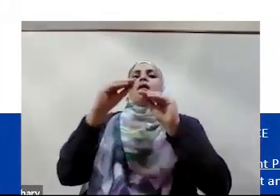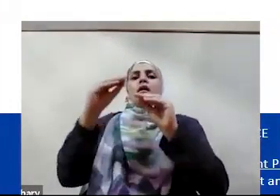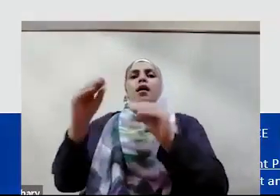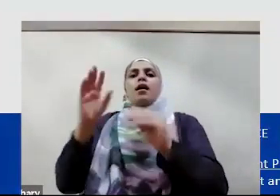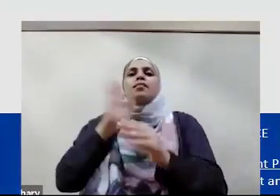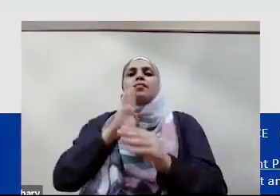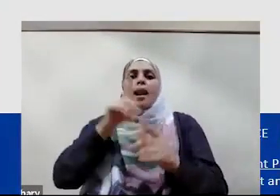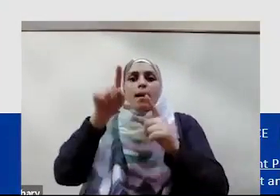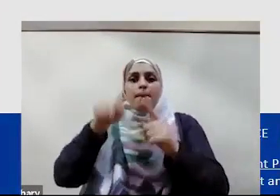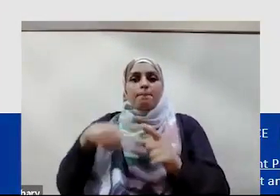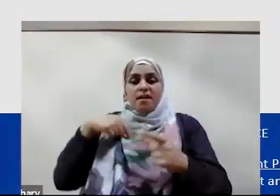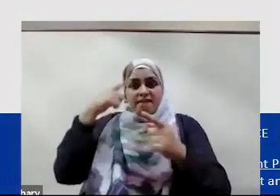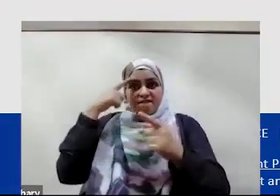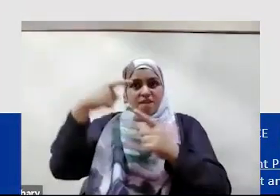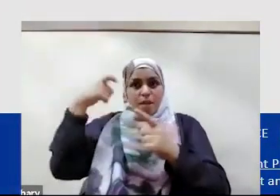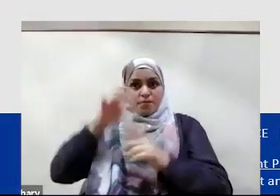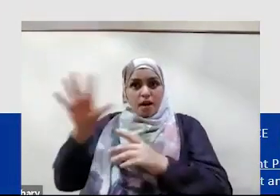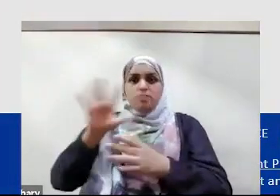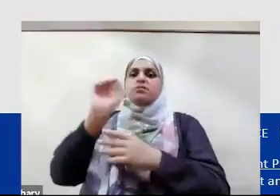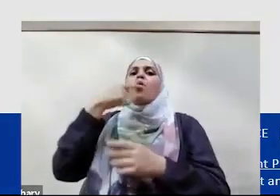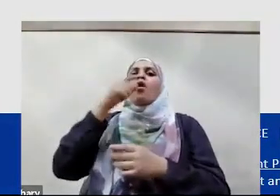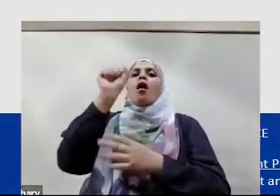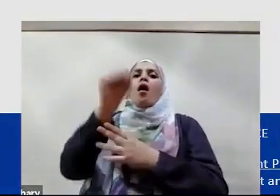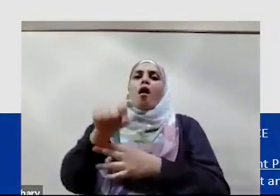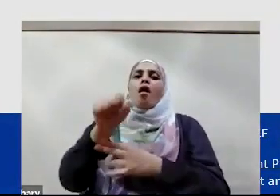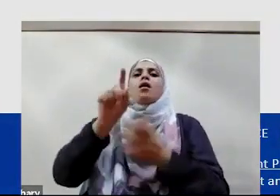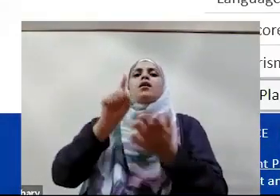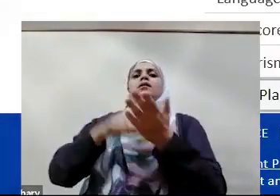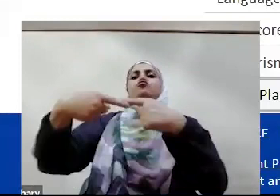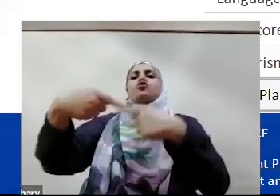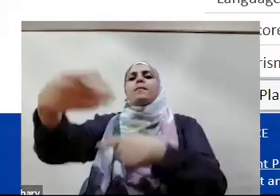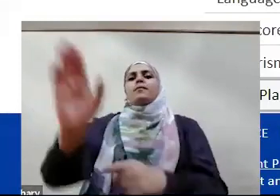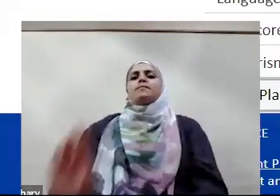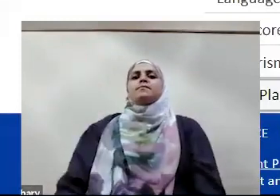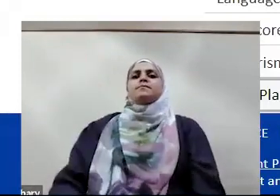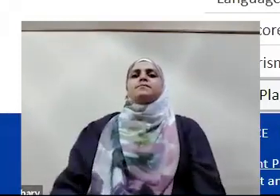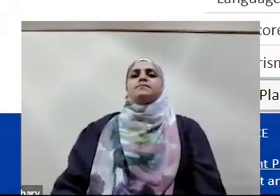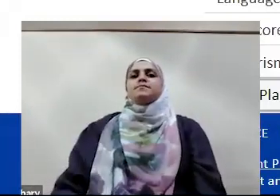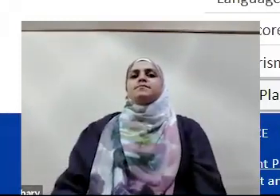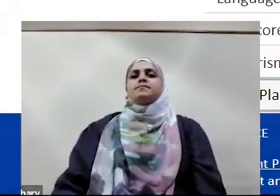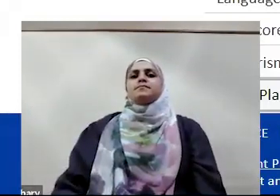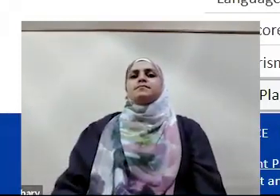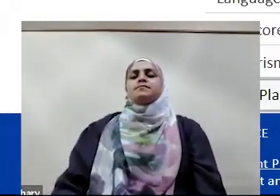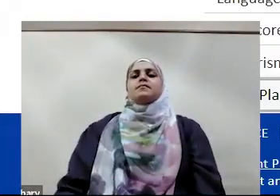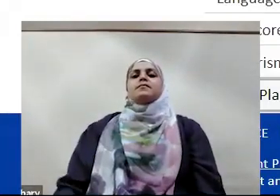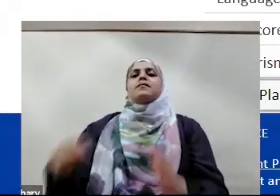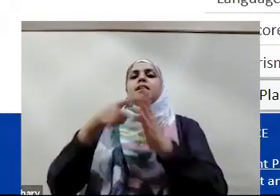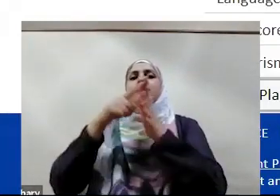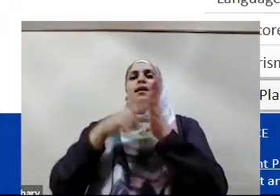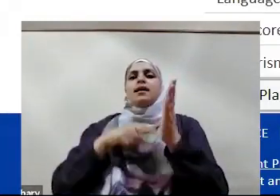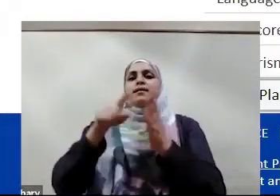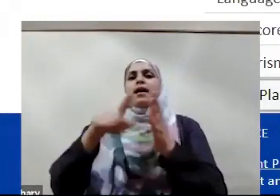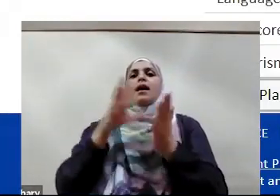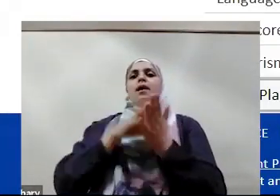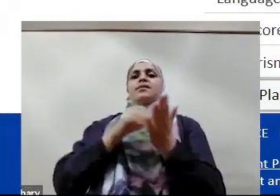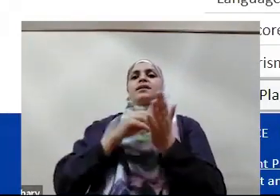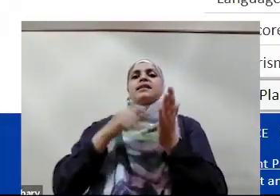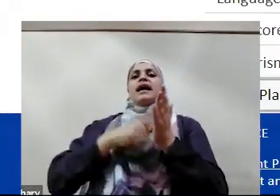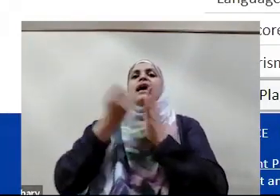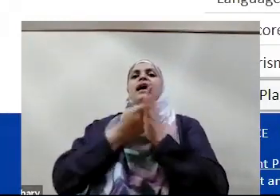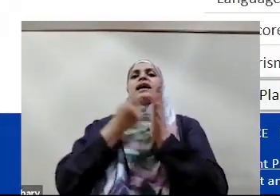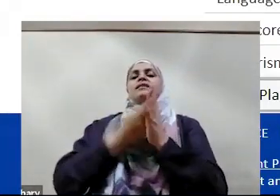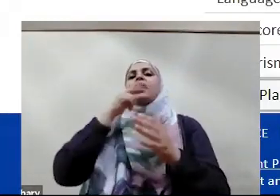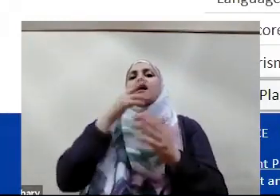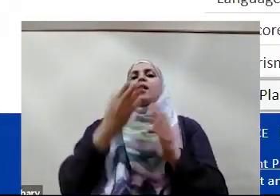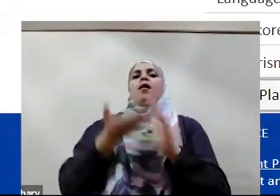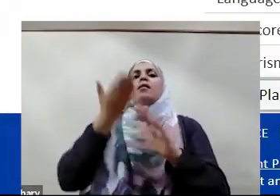ونعمل استمرار. هنا بقى ببتدي اكتب اتكلم اكتر عن